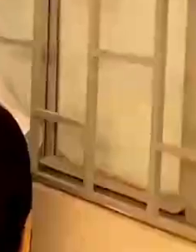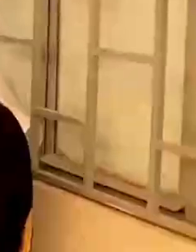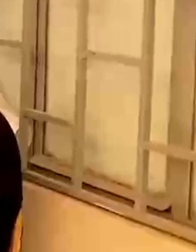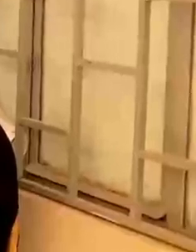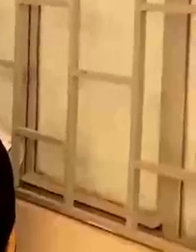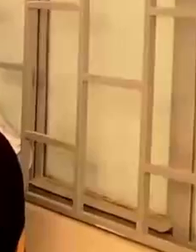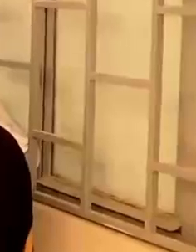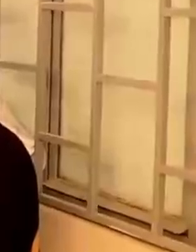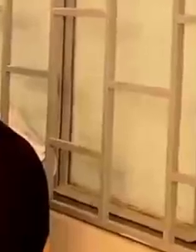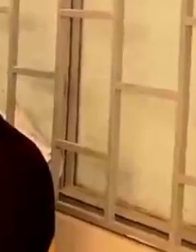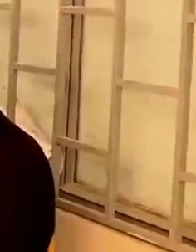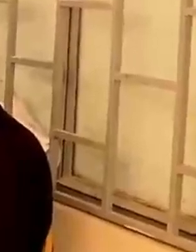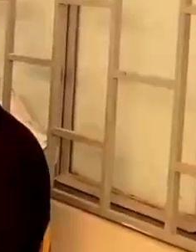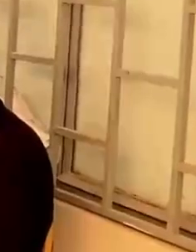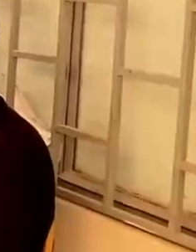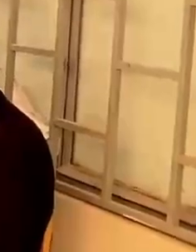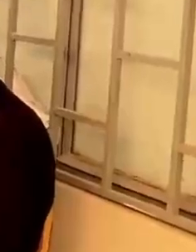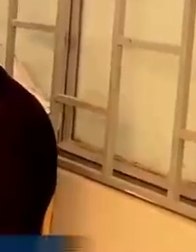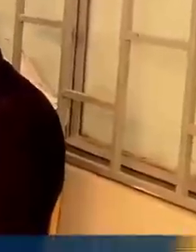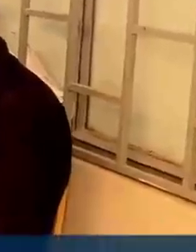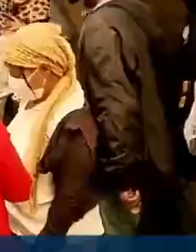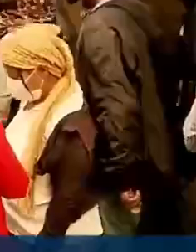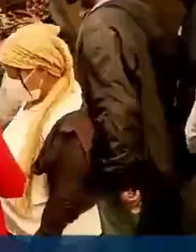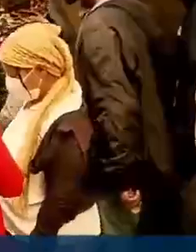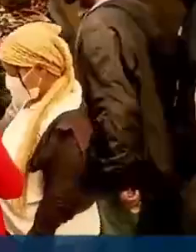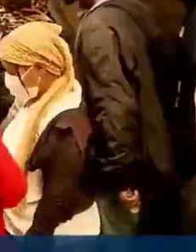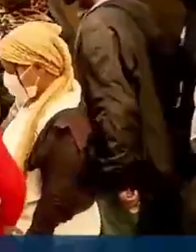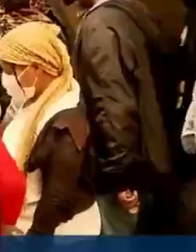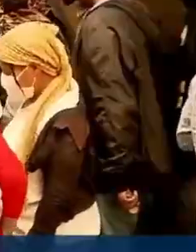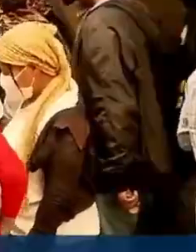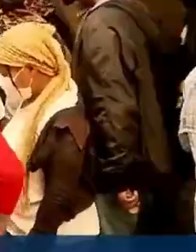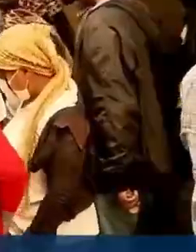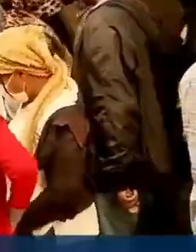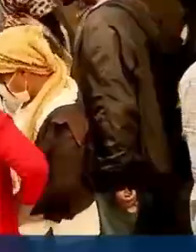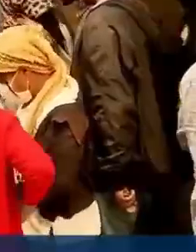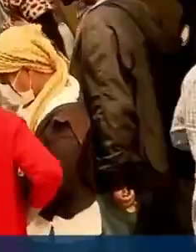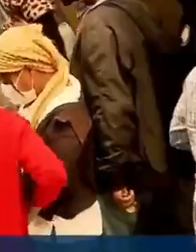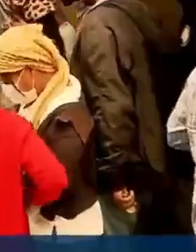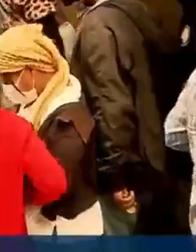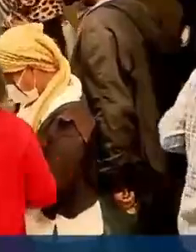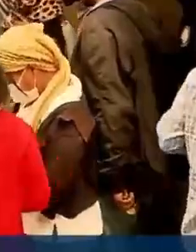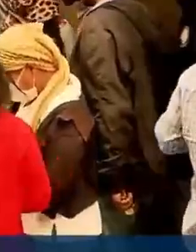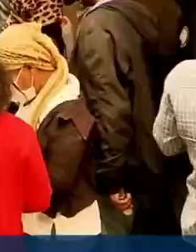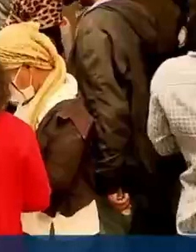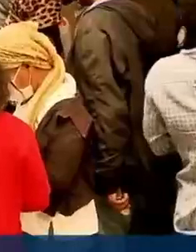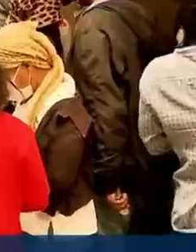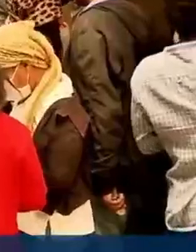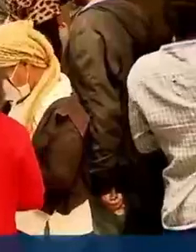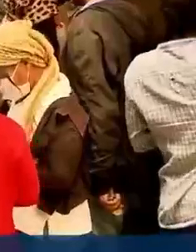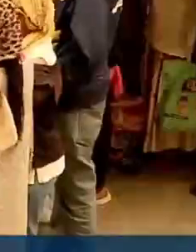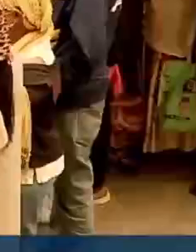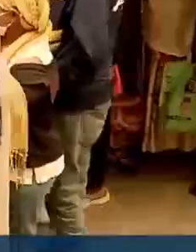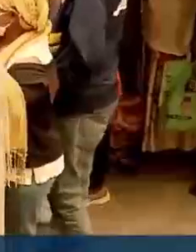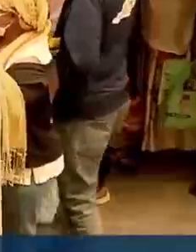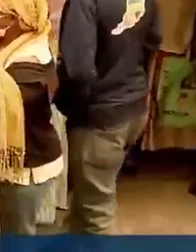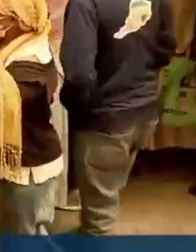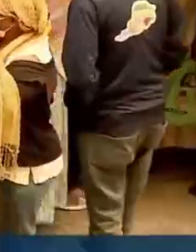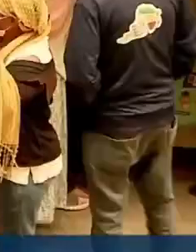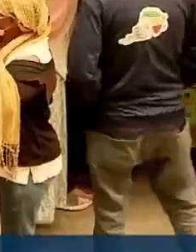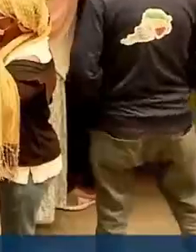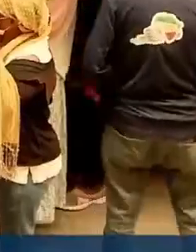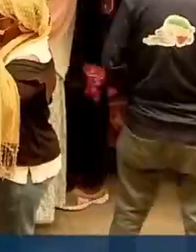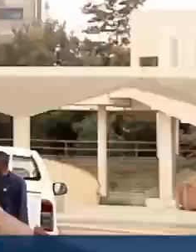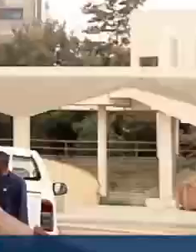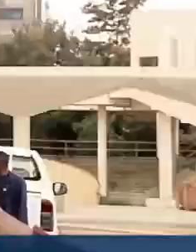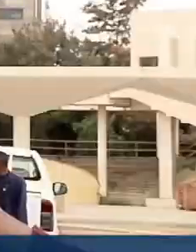ዩኒቨርሲቲ መቐለ ሓገዝ ዝውዕል 1.4 ሚልዮን ብር ሓገዝ ዘበርኪቶም። ኣብ ዩኒቨርሲቲ መቐለ ኣተሓባባሪ ኮሚቴ ዓርሰ